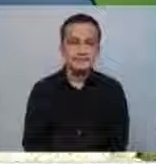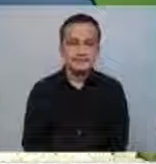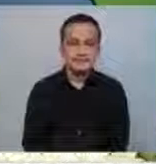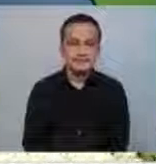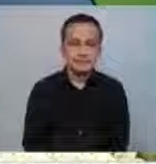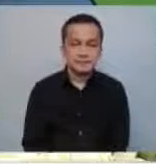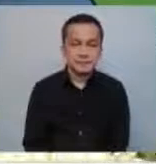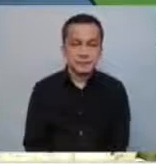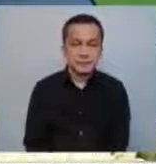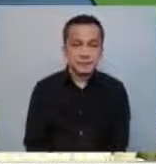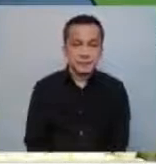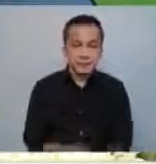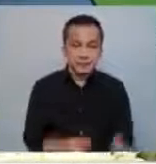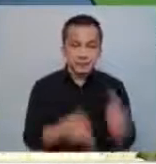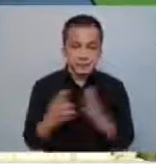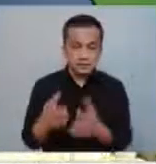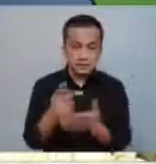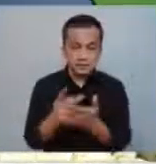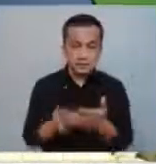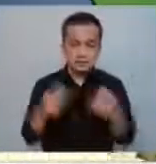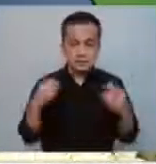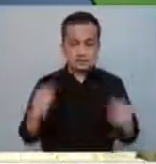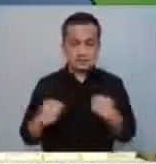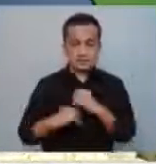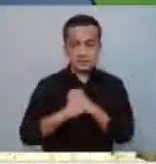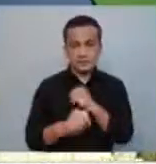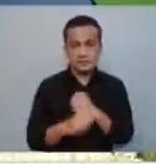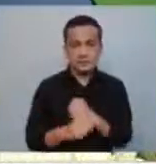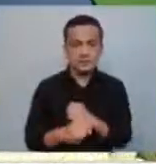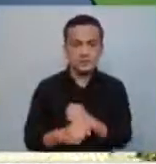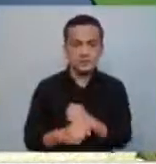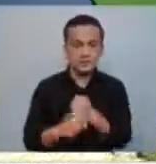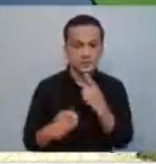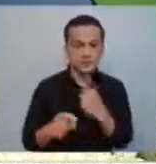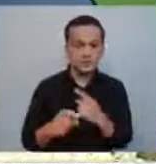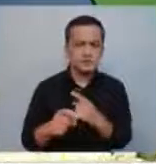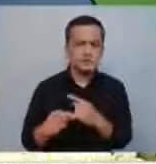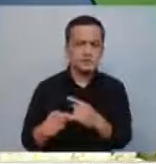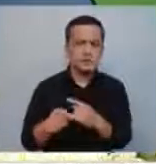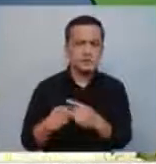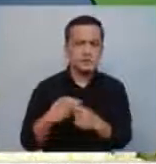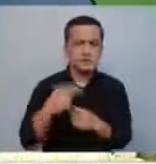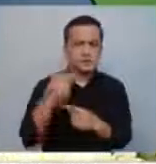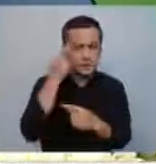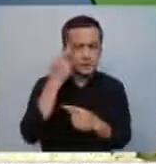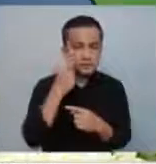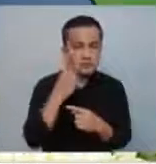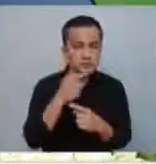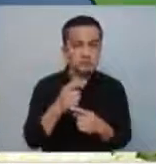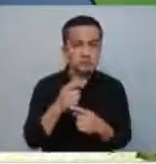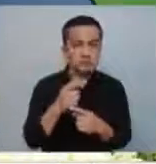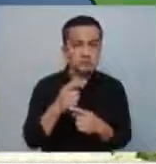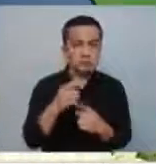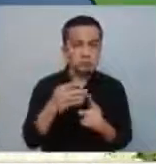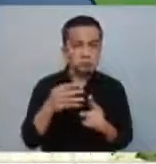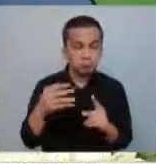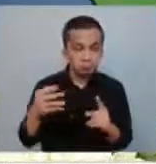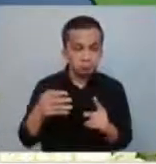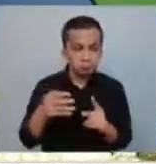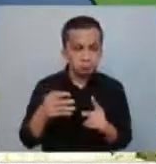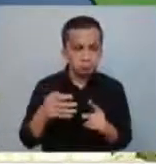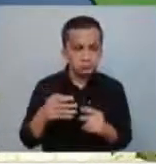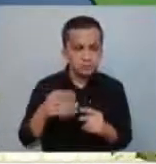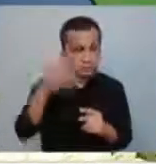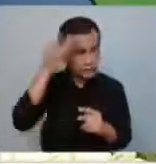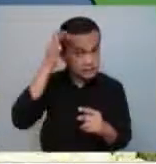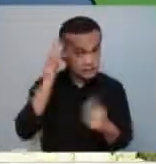Bilang bahagi ng pagpapalakas sa kampanya ng PTV Gender and Development Focal Point System, nagsagawa ng gender sensitivity training